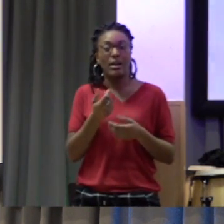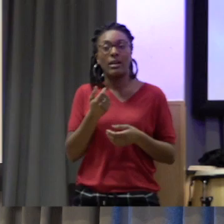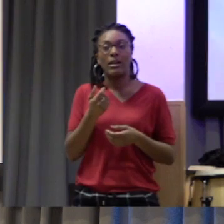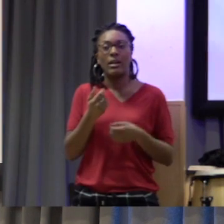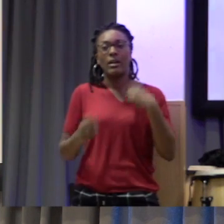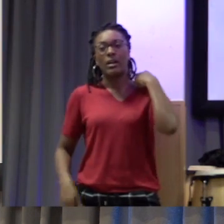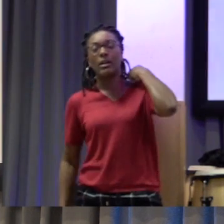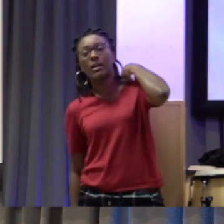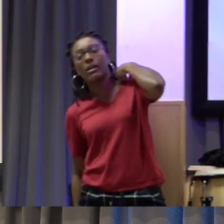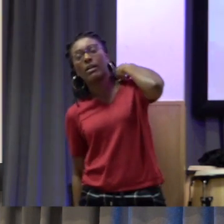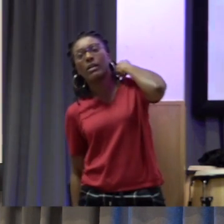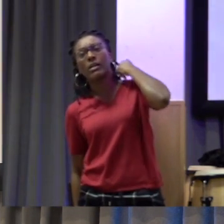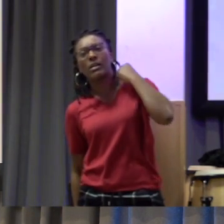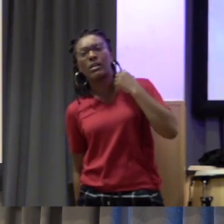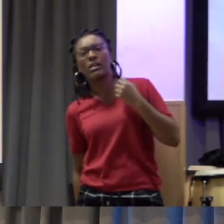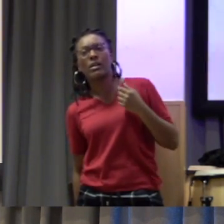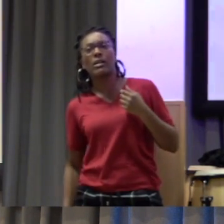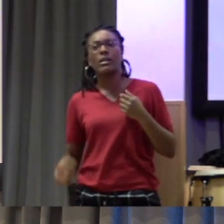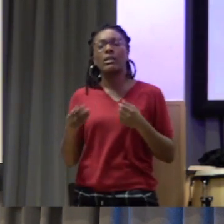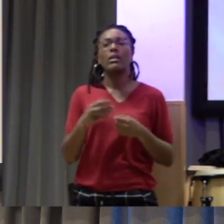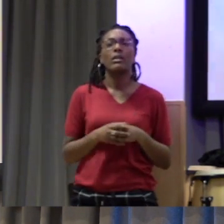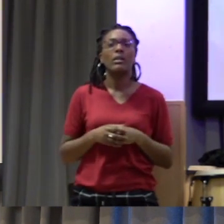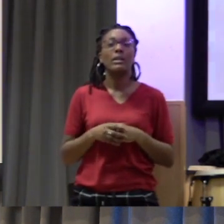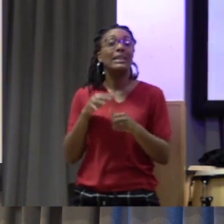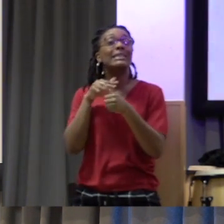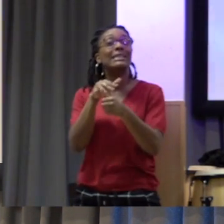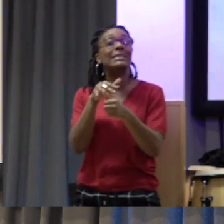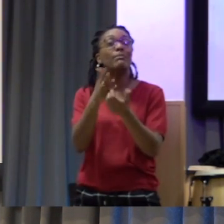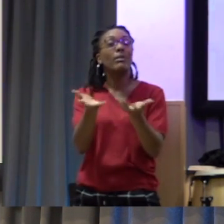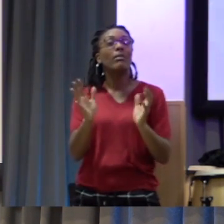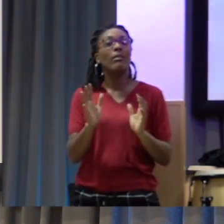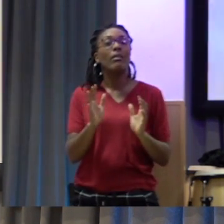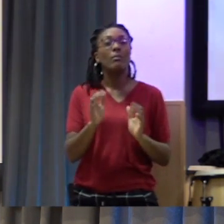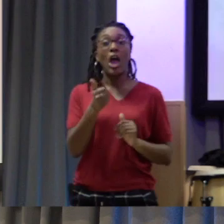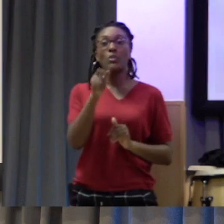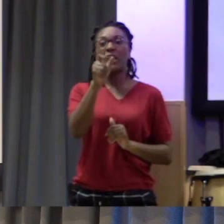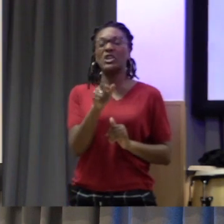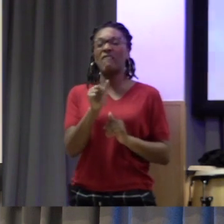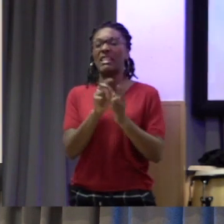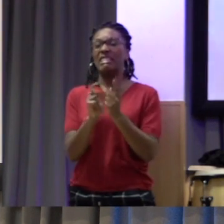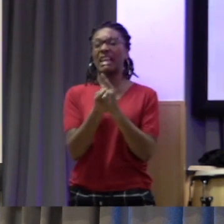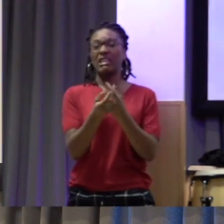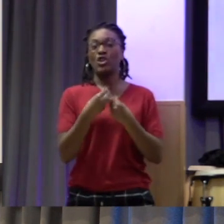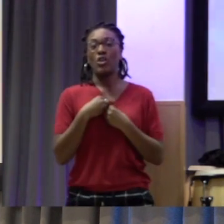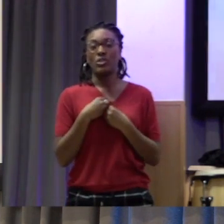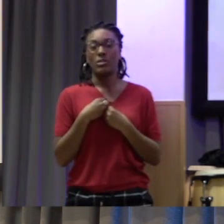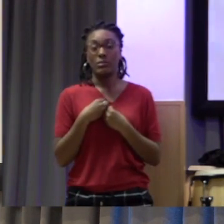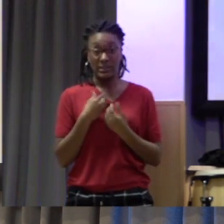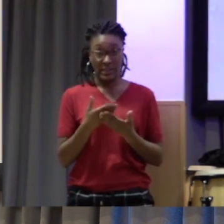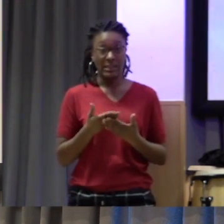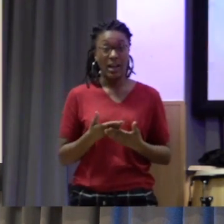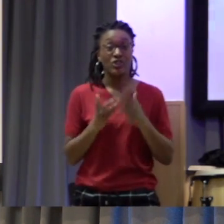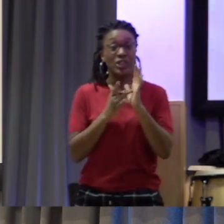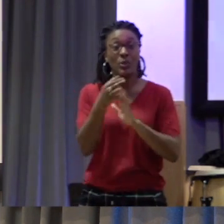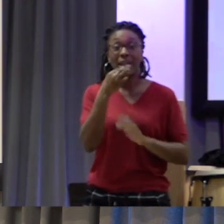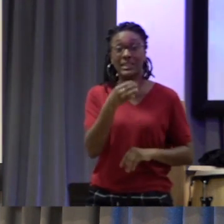En parlant des disciples, le Seigneur a dit, je vous ai choisis. Mais ça n'empêche pas que parmi vous, il y en a